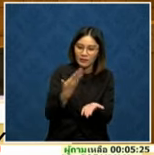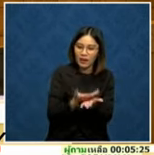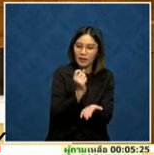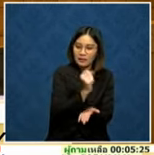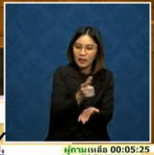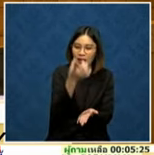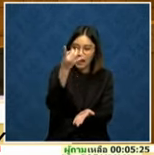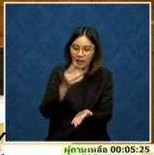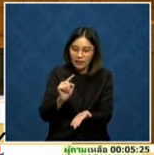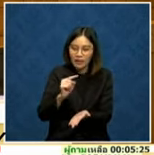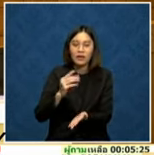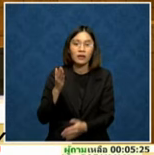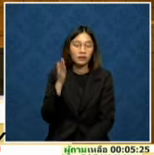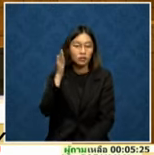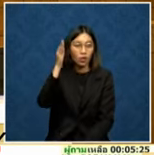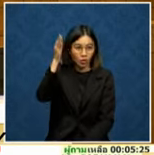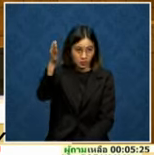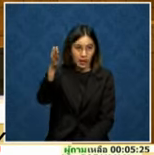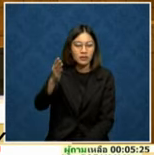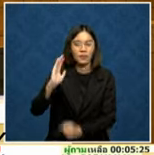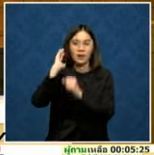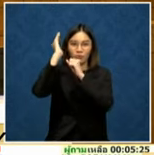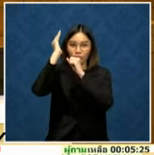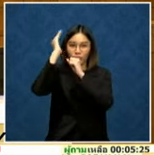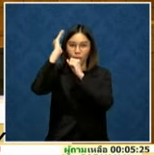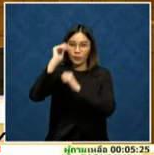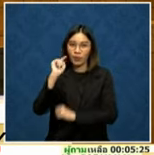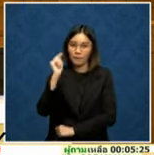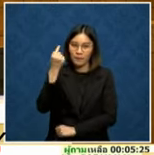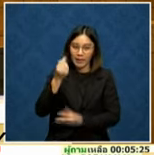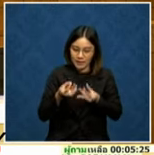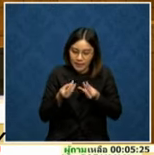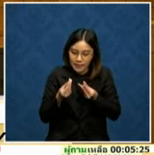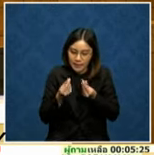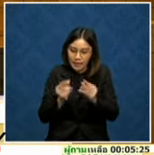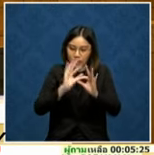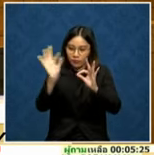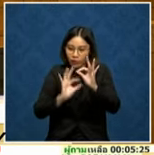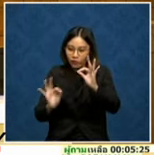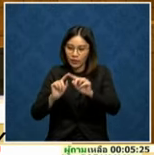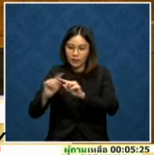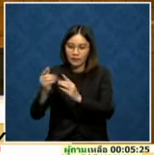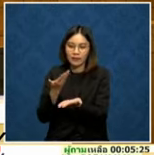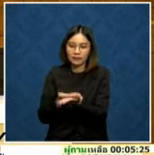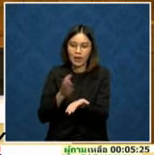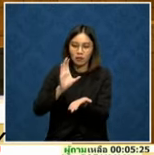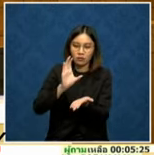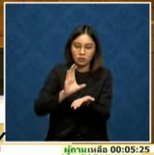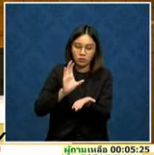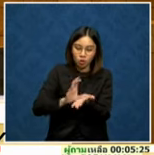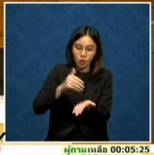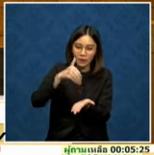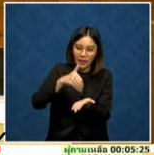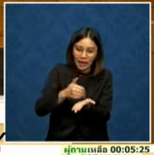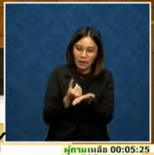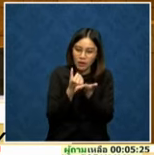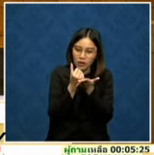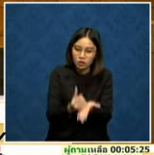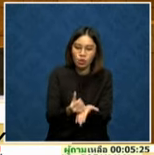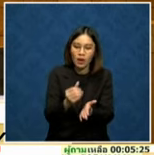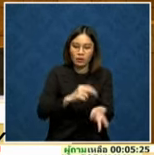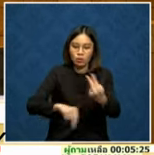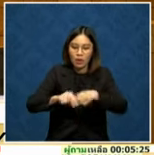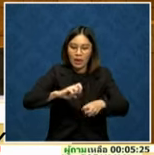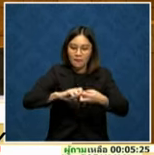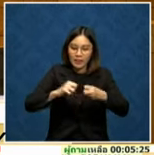เด๋ยผมจะให้ เคาหน้าก็จะมาลเหลอคทกยากภ